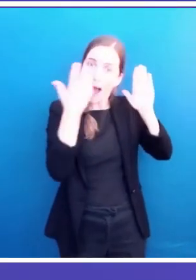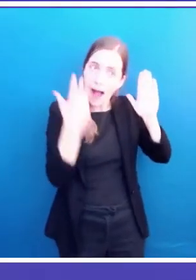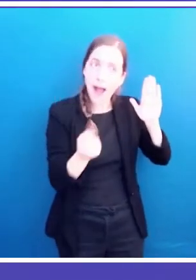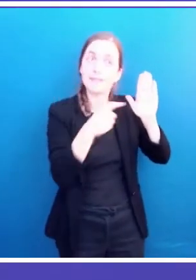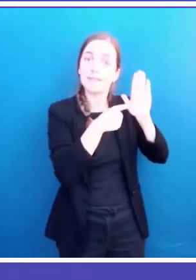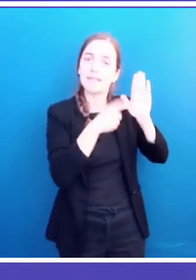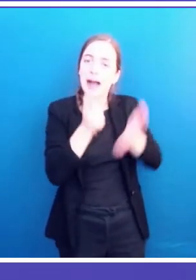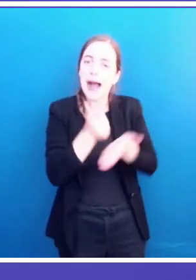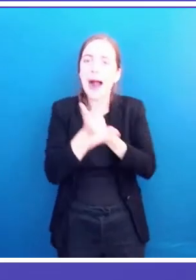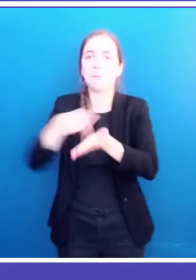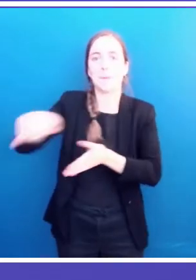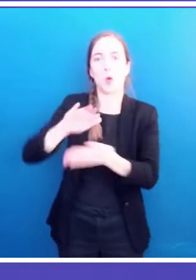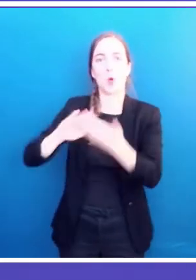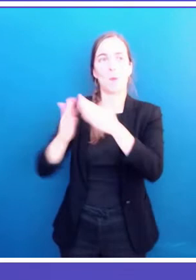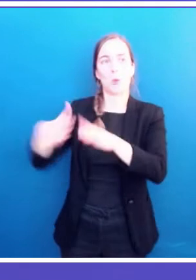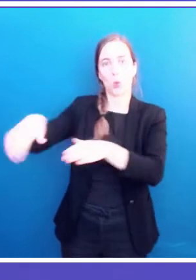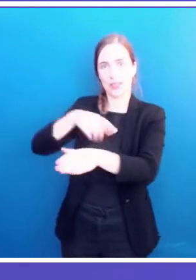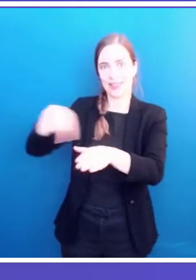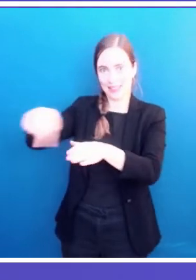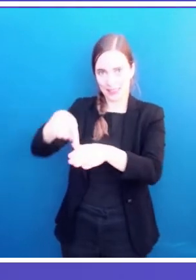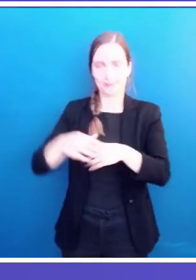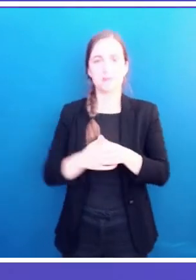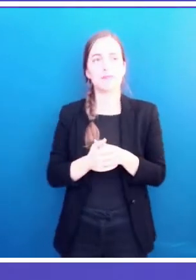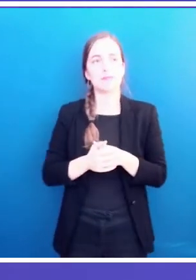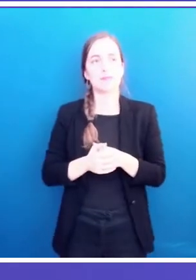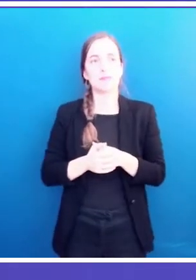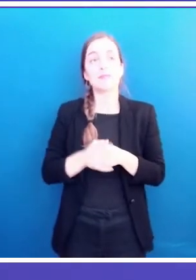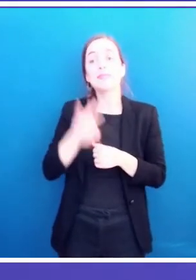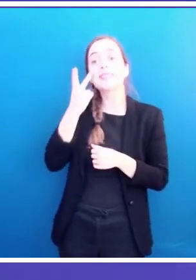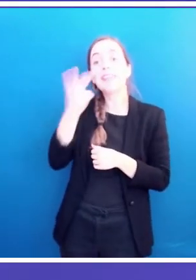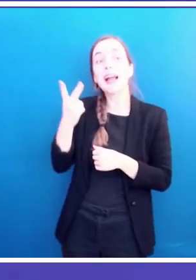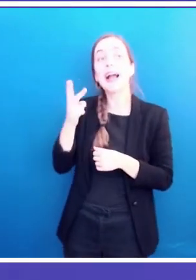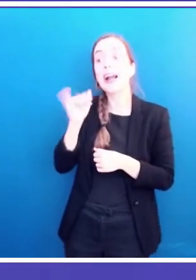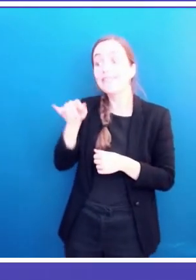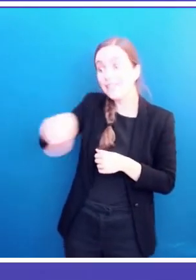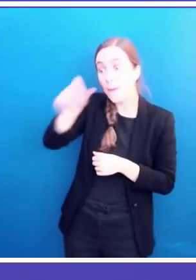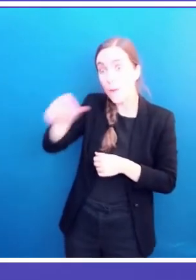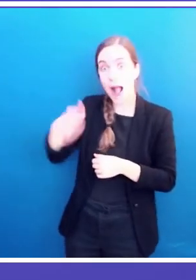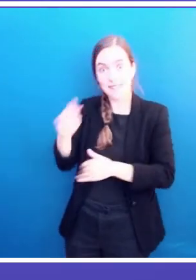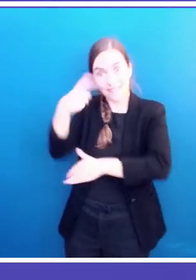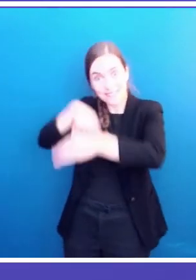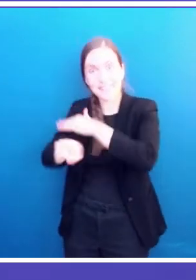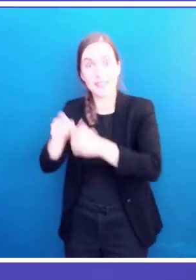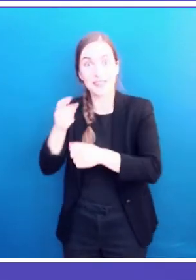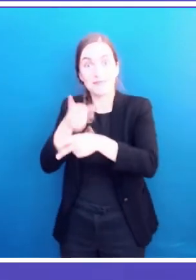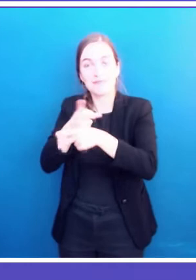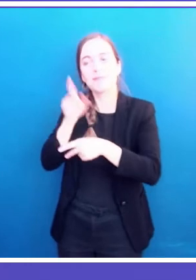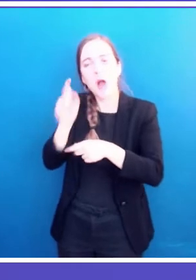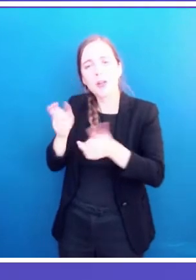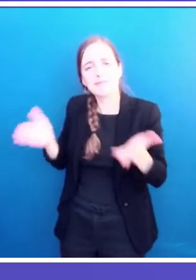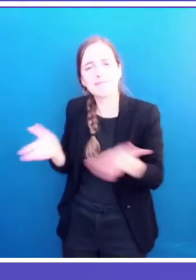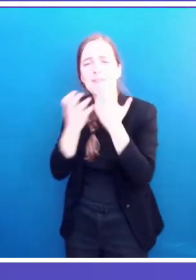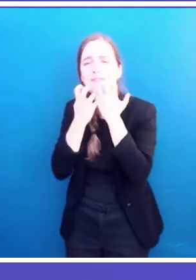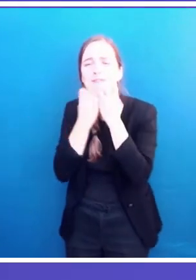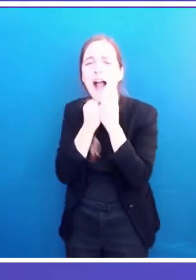التدريب وخدمات المساعدة المتاحة لهم بهدف إظهار قيمة الرعاية